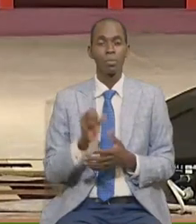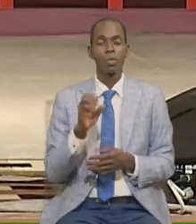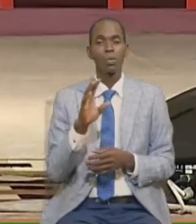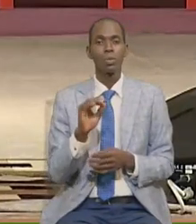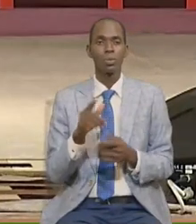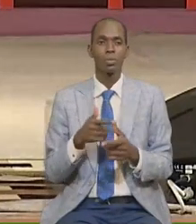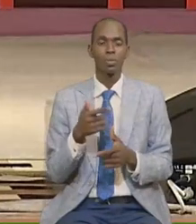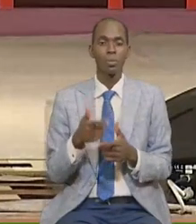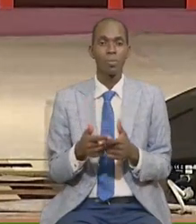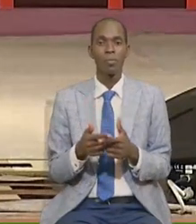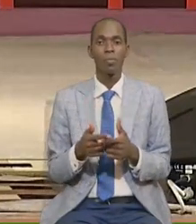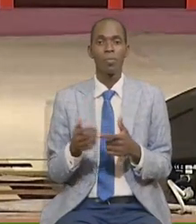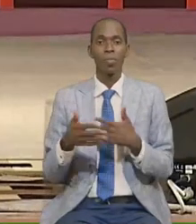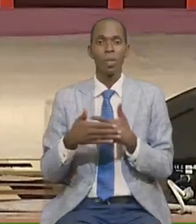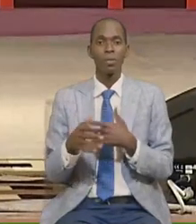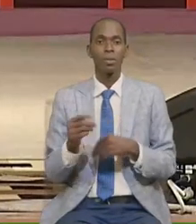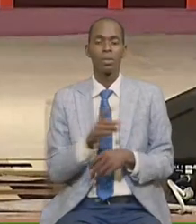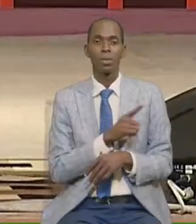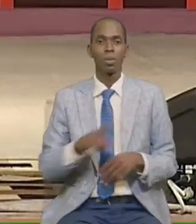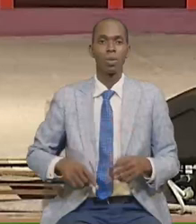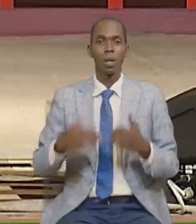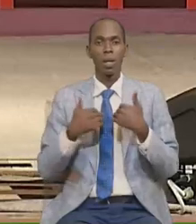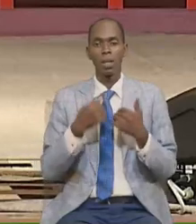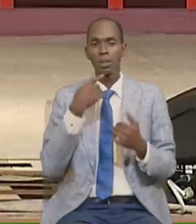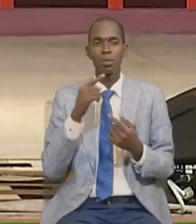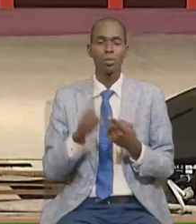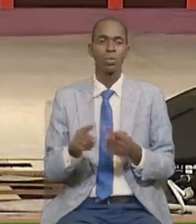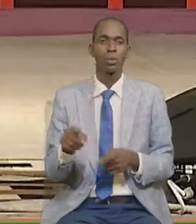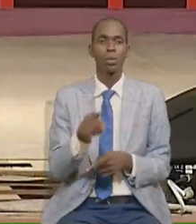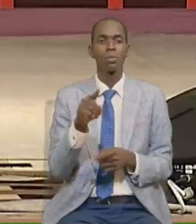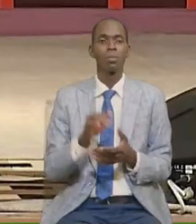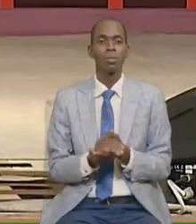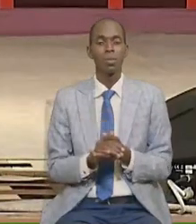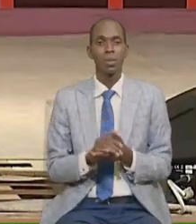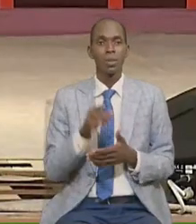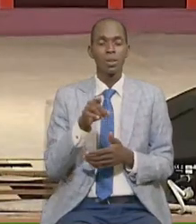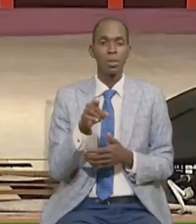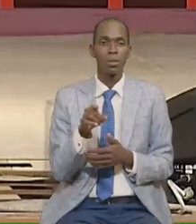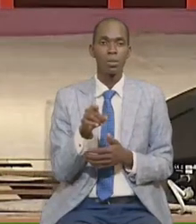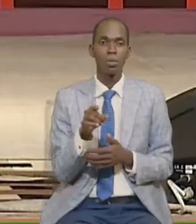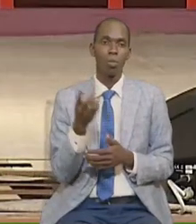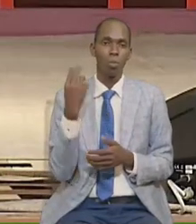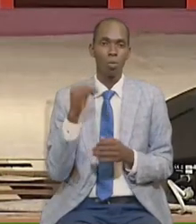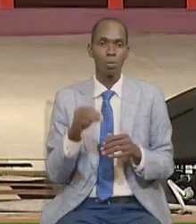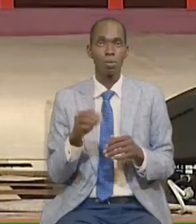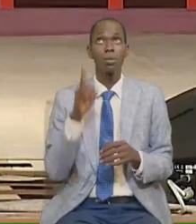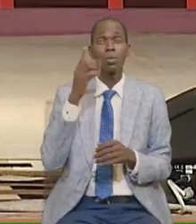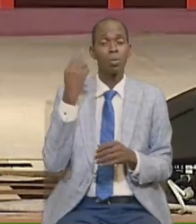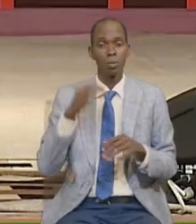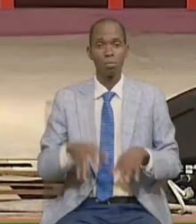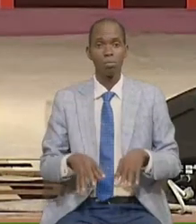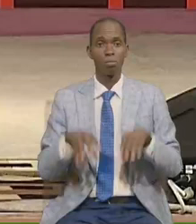le Seigneur après leur avoir parlé fut enlevé au ciel